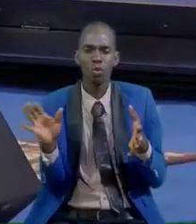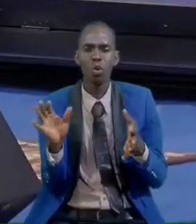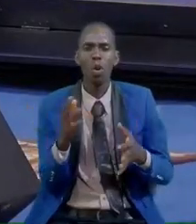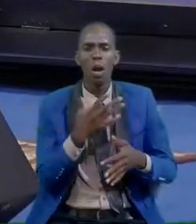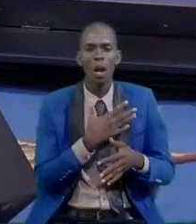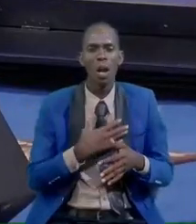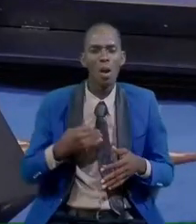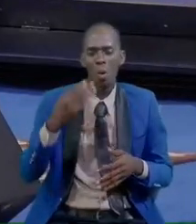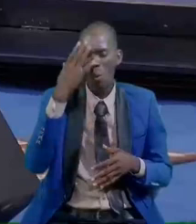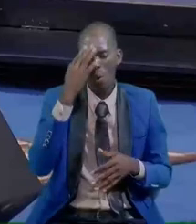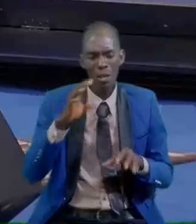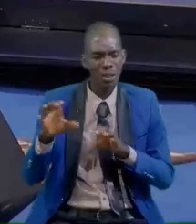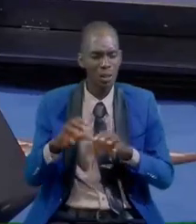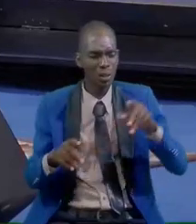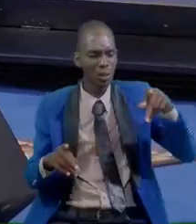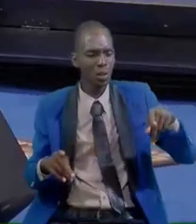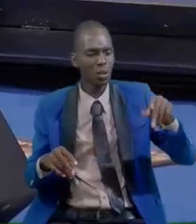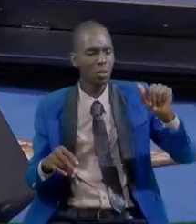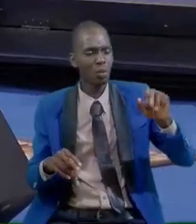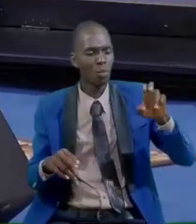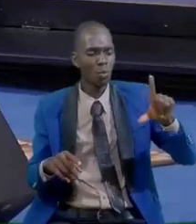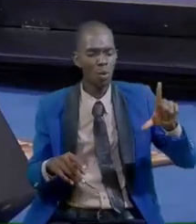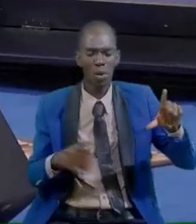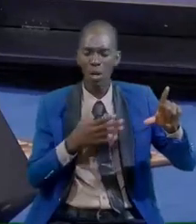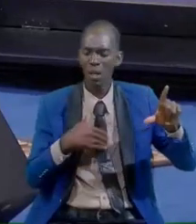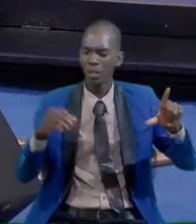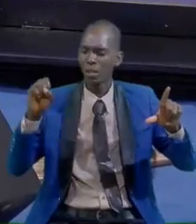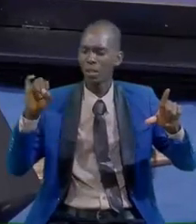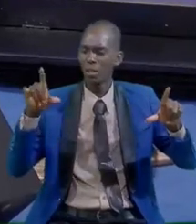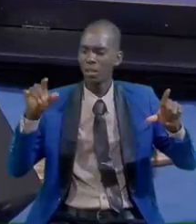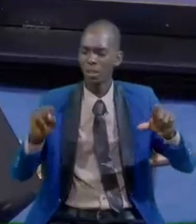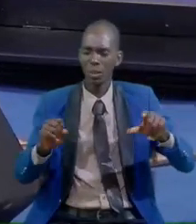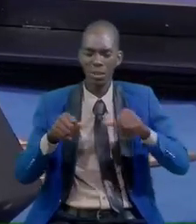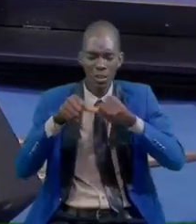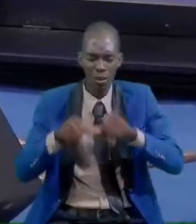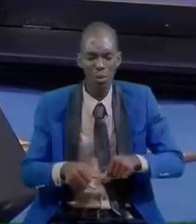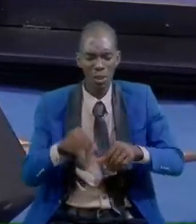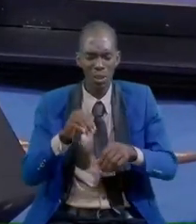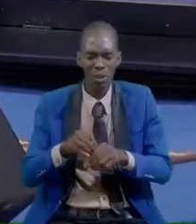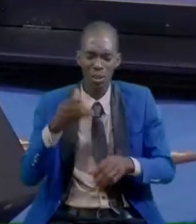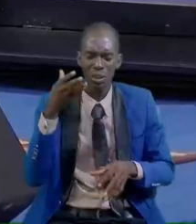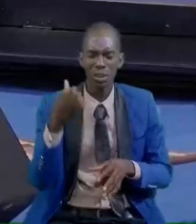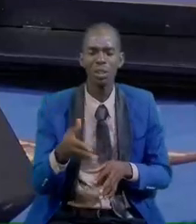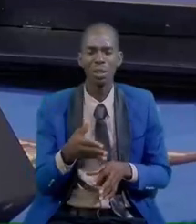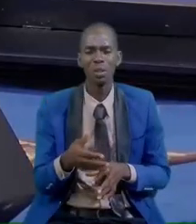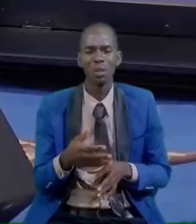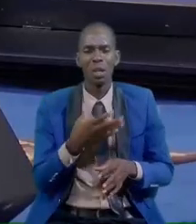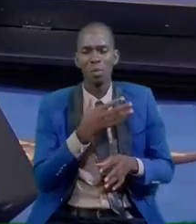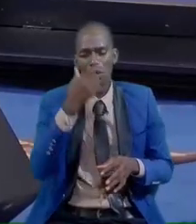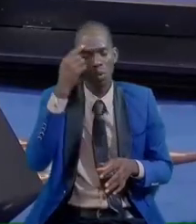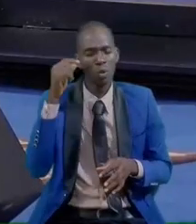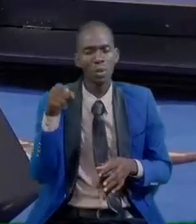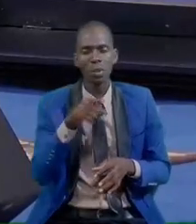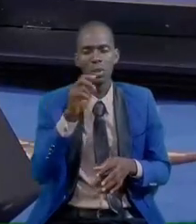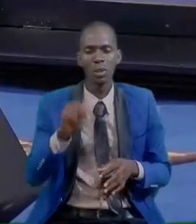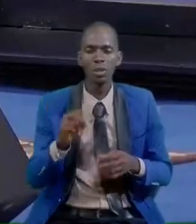ont été rompus pendant qu'ils étaient là. Parce qu'il devait donner le message du salut au geôlier